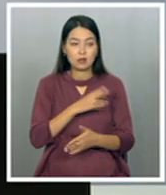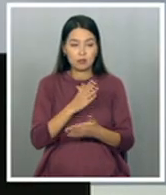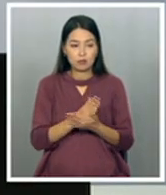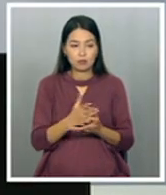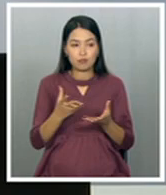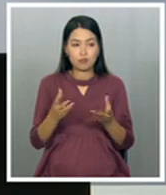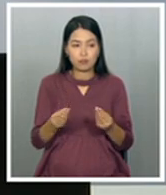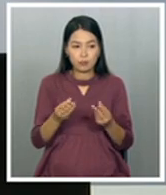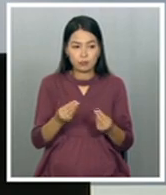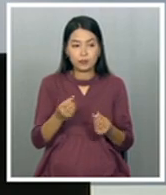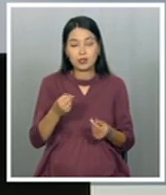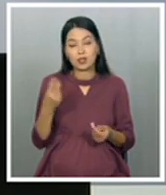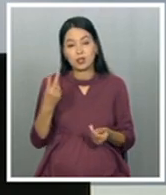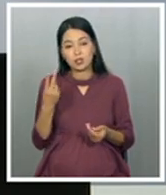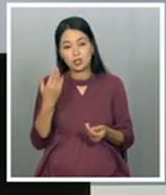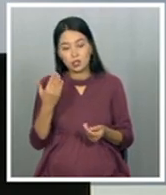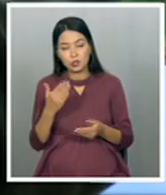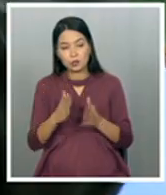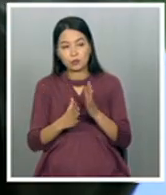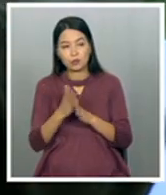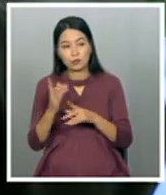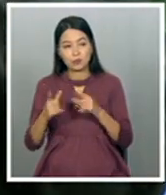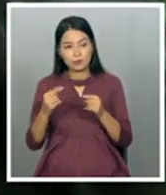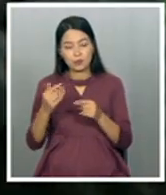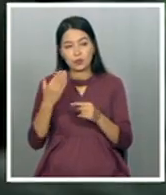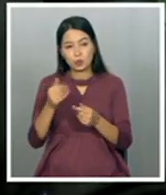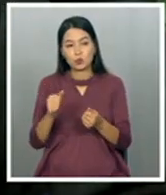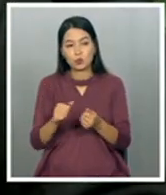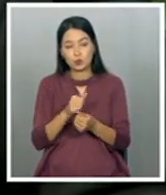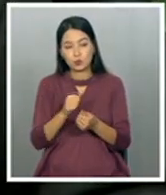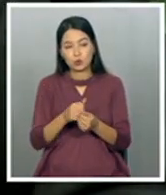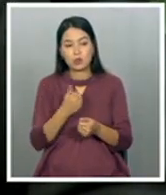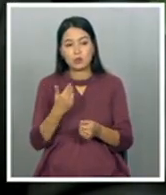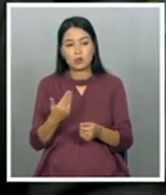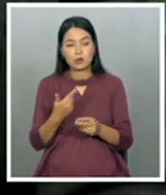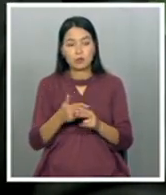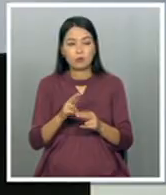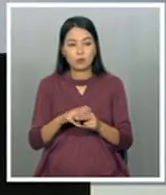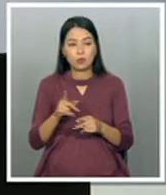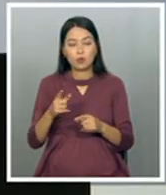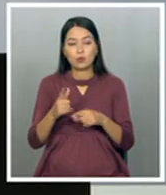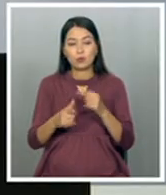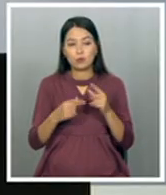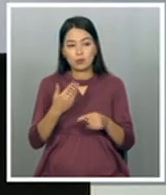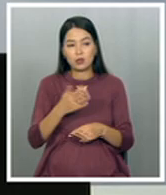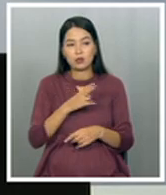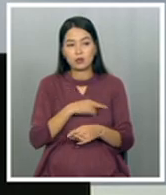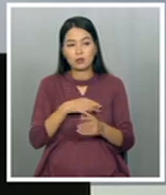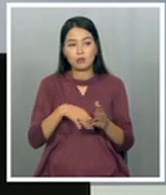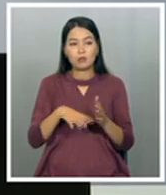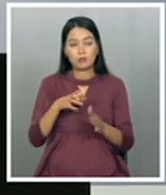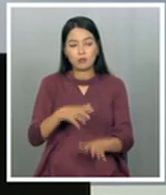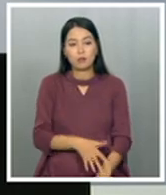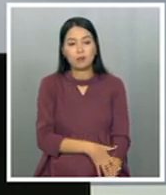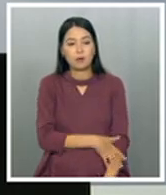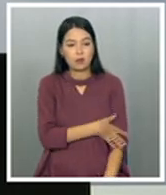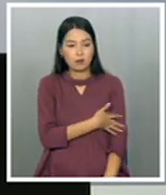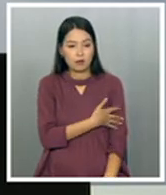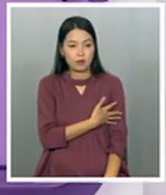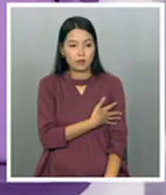екінші өсімдіктегі колба құрғақтыр. Демек, бұл өсімдікте транспирация үдерісі баяу жүреді.